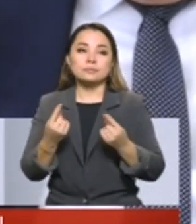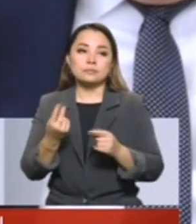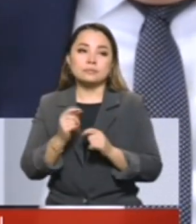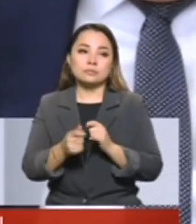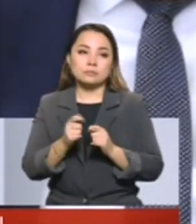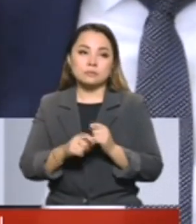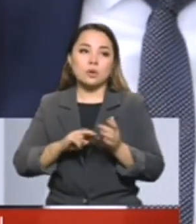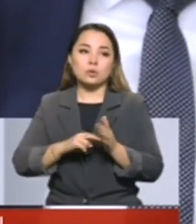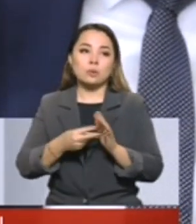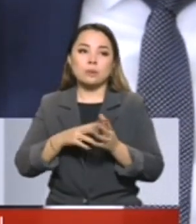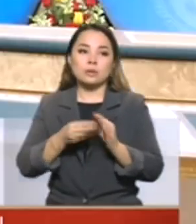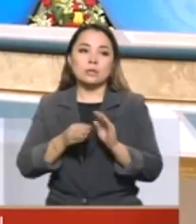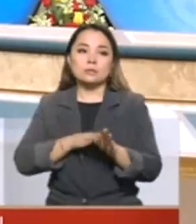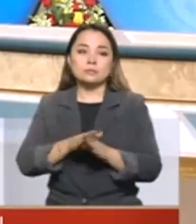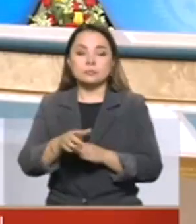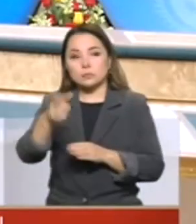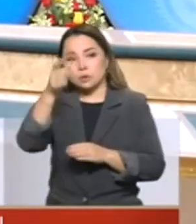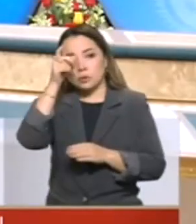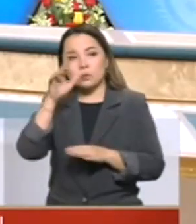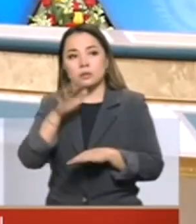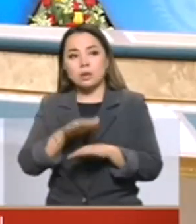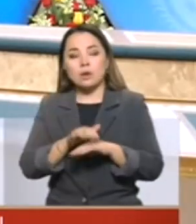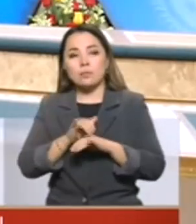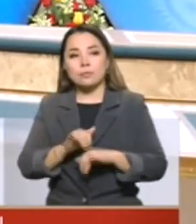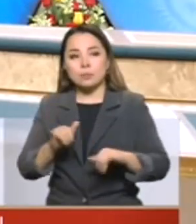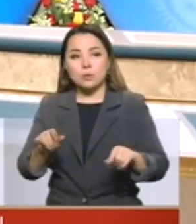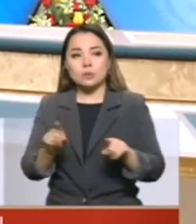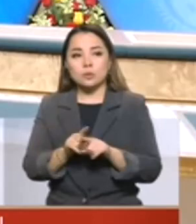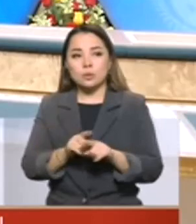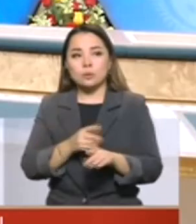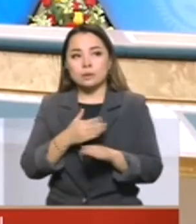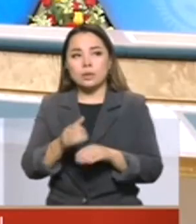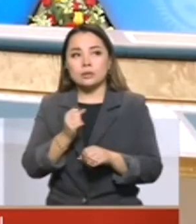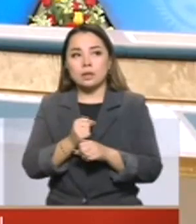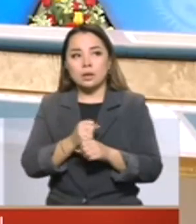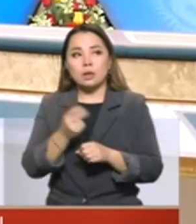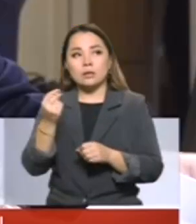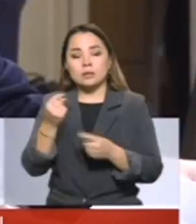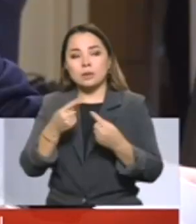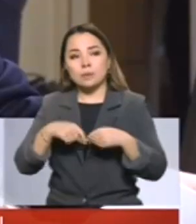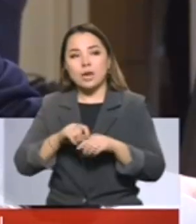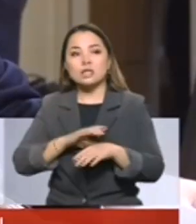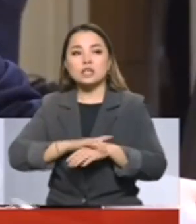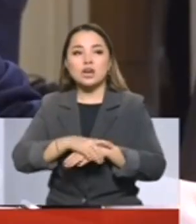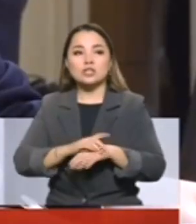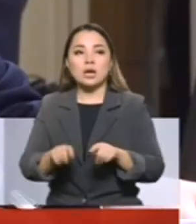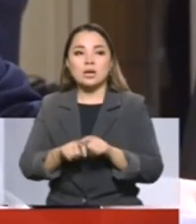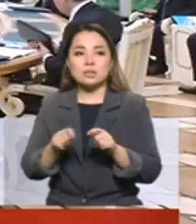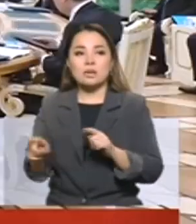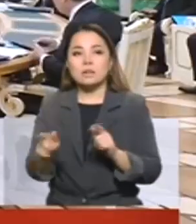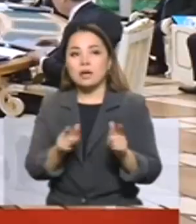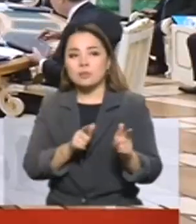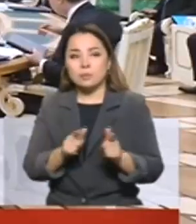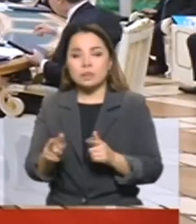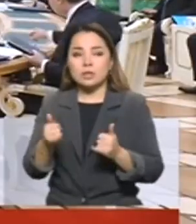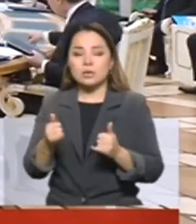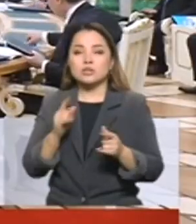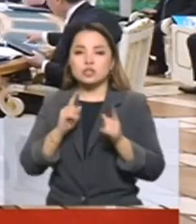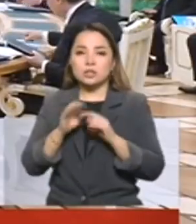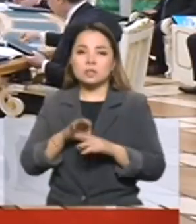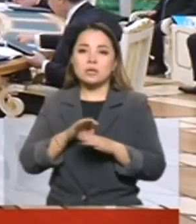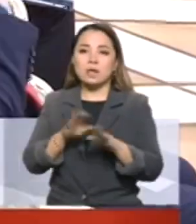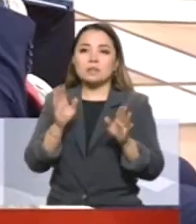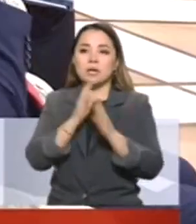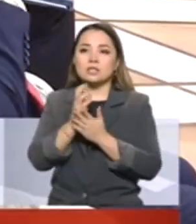инвестициялық жобаларды жүзеге асыру үшін түркі даму банкін құруымыз керек. Бұл қаржылық мекемені Ташкентте ашуға дайынбыз. Бұдан бөлек жиында